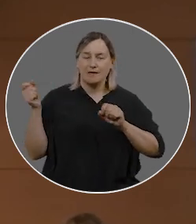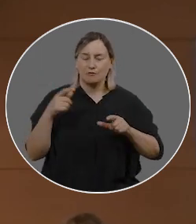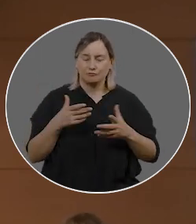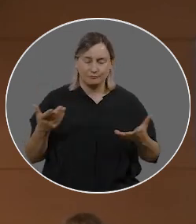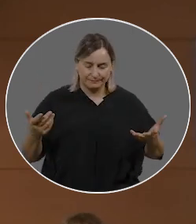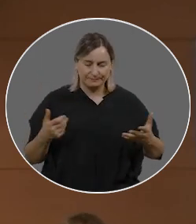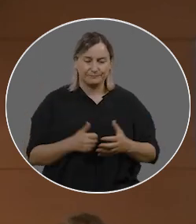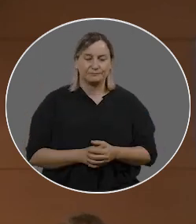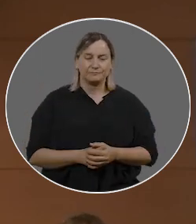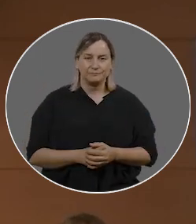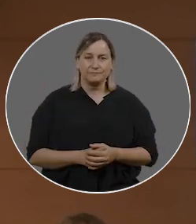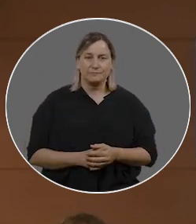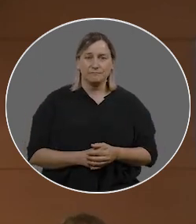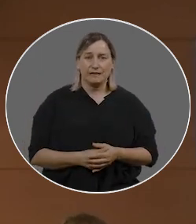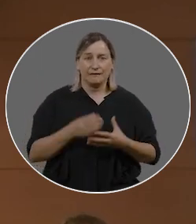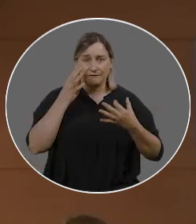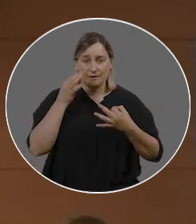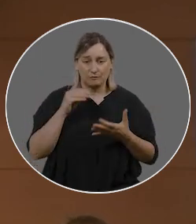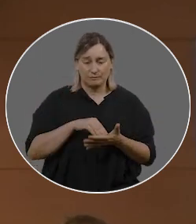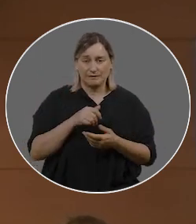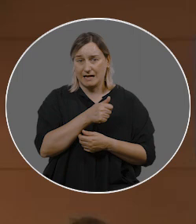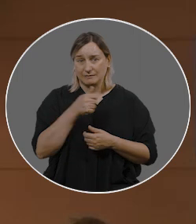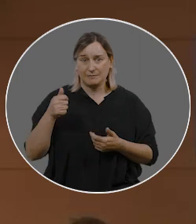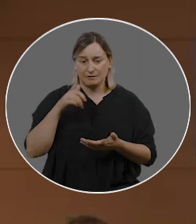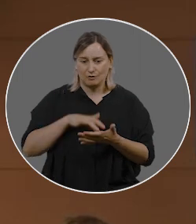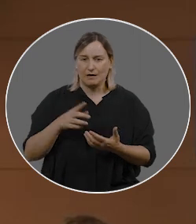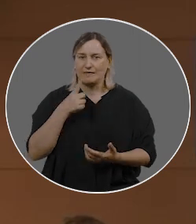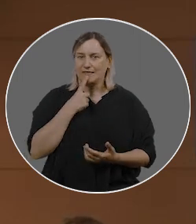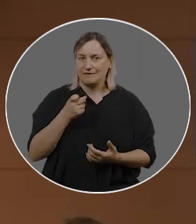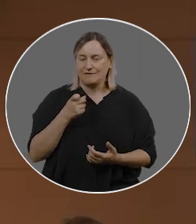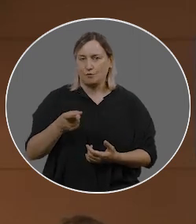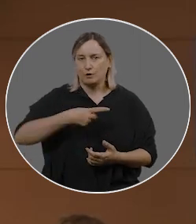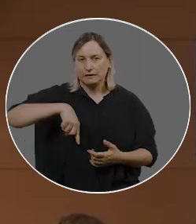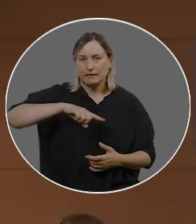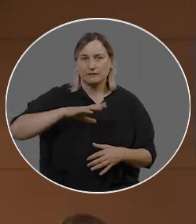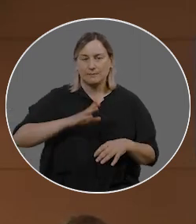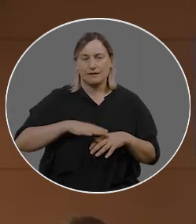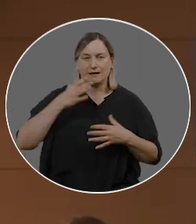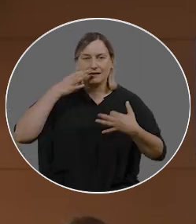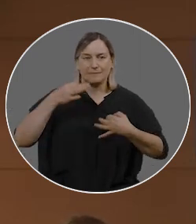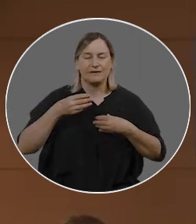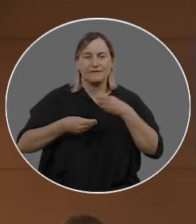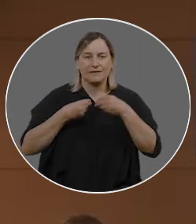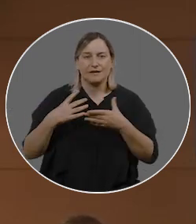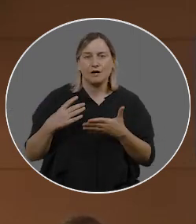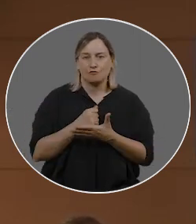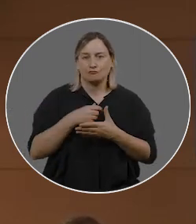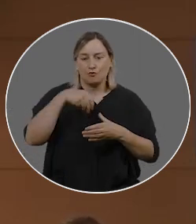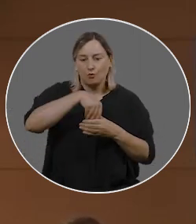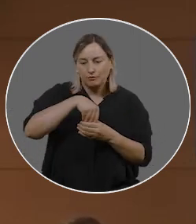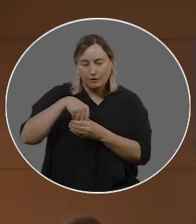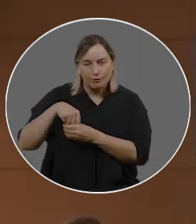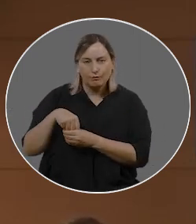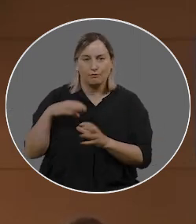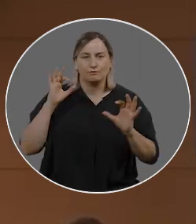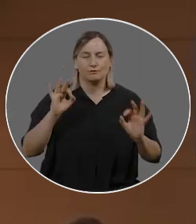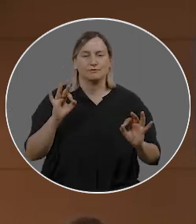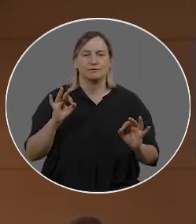moltes vegades som nosaltres els primers que tenim dificultats a l'hora de fer que tots els continguts